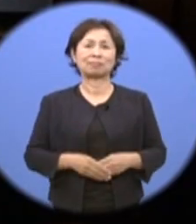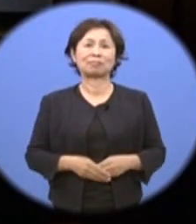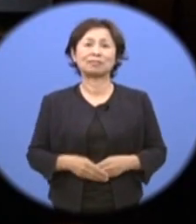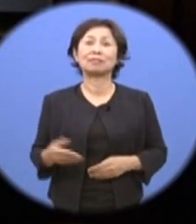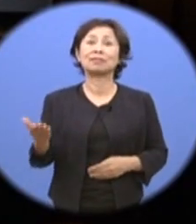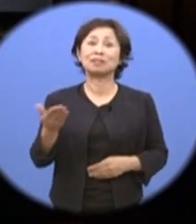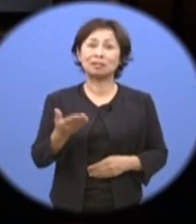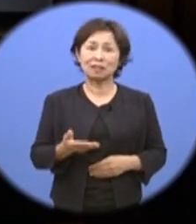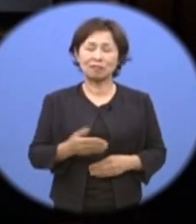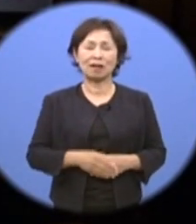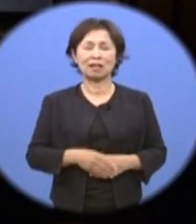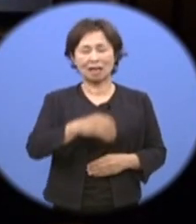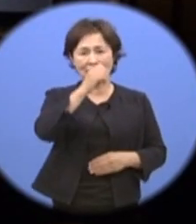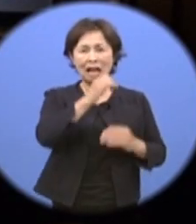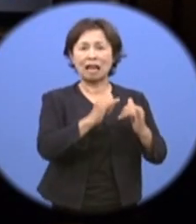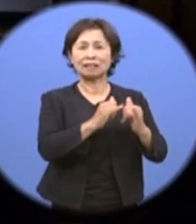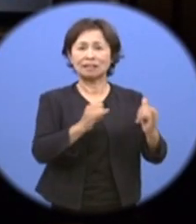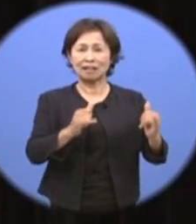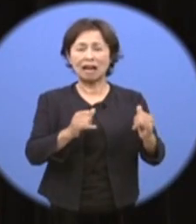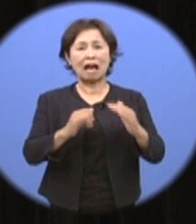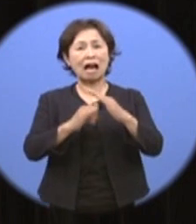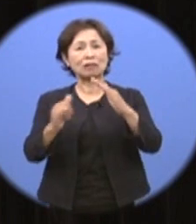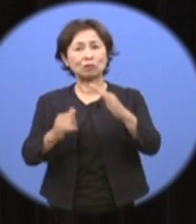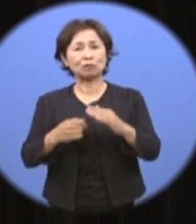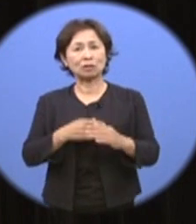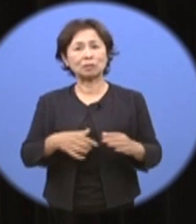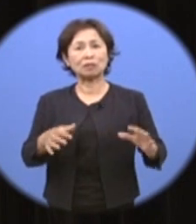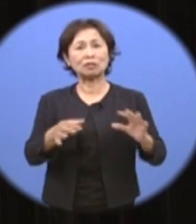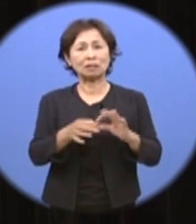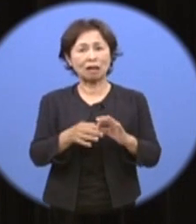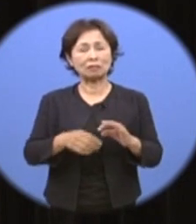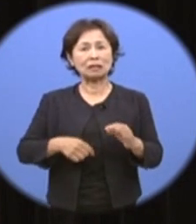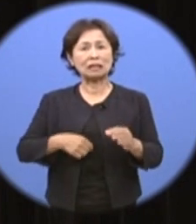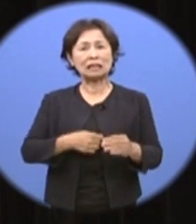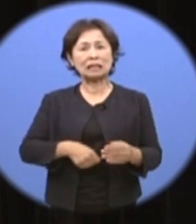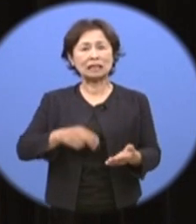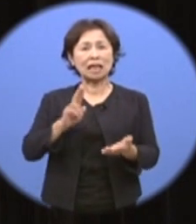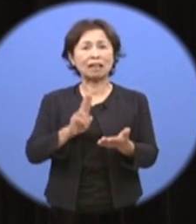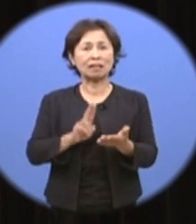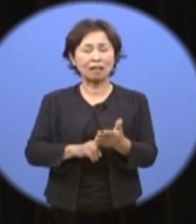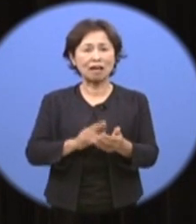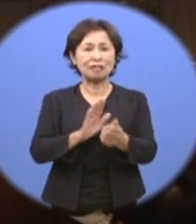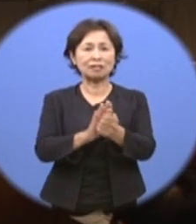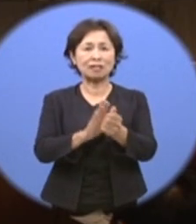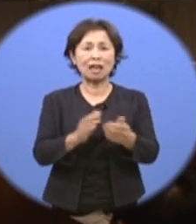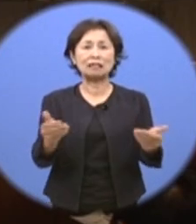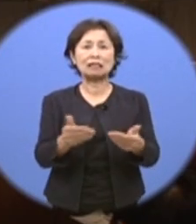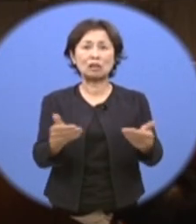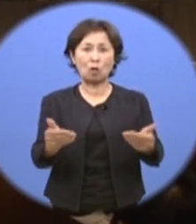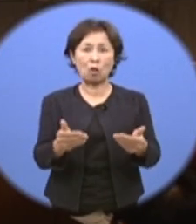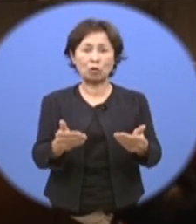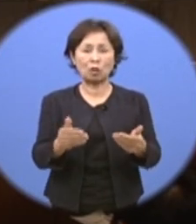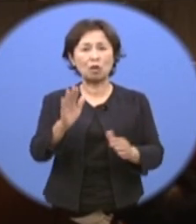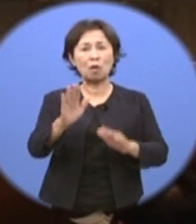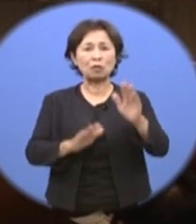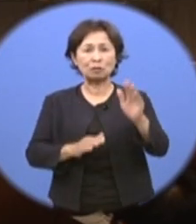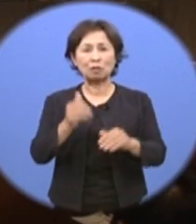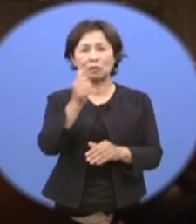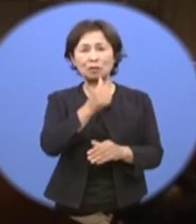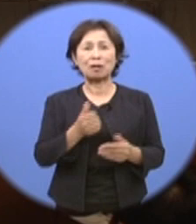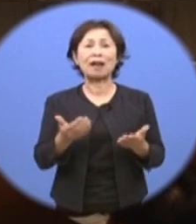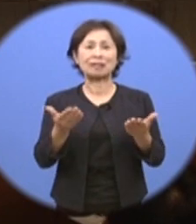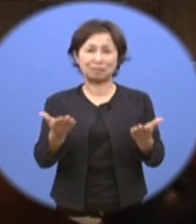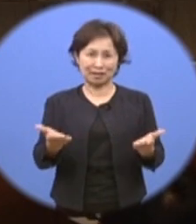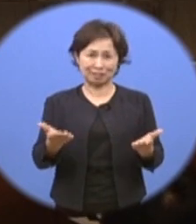後半は患者・家族の思いをつなぐ意思決定支援事業県民啓発イベントの模様を紹介します